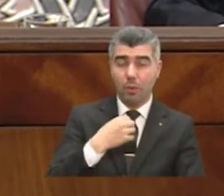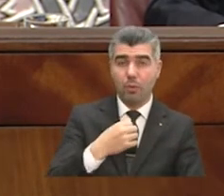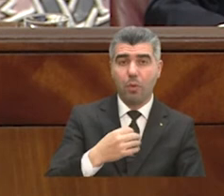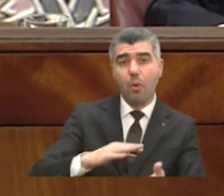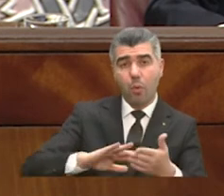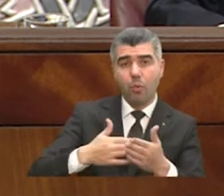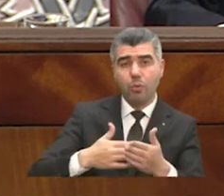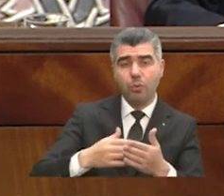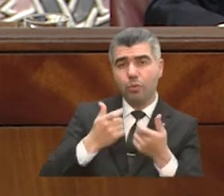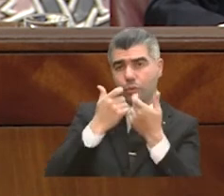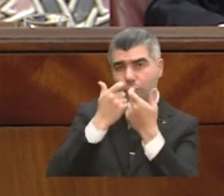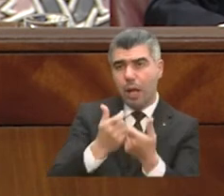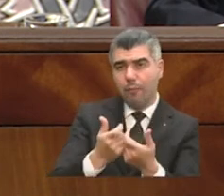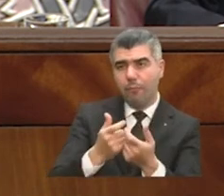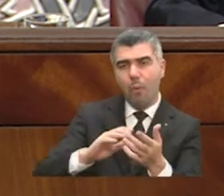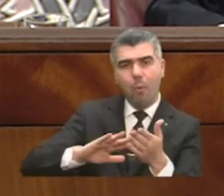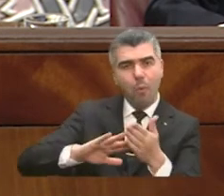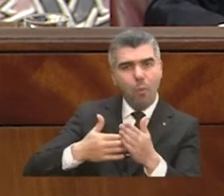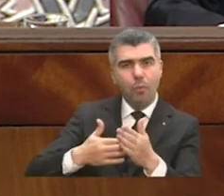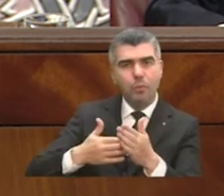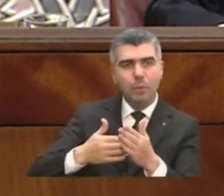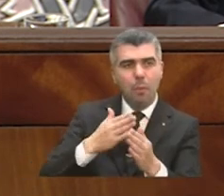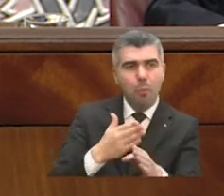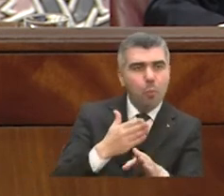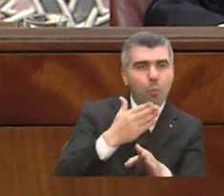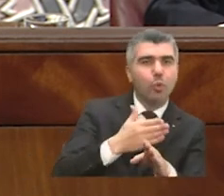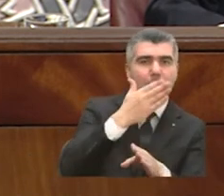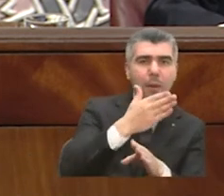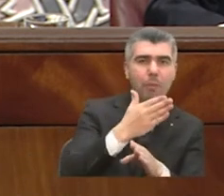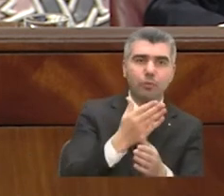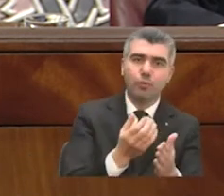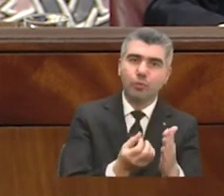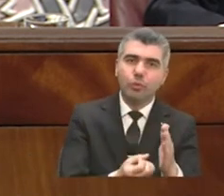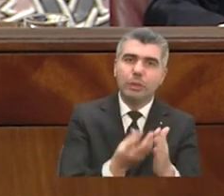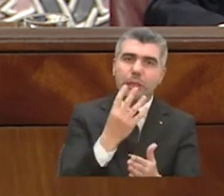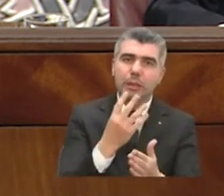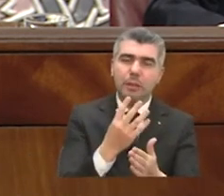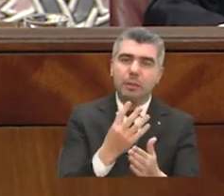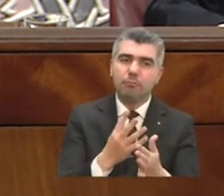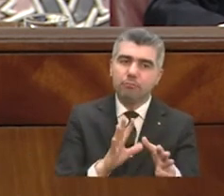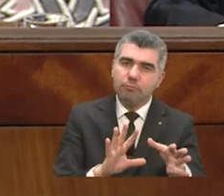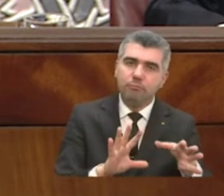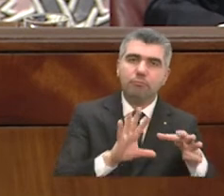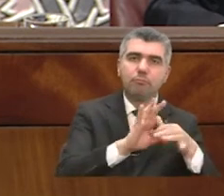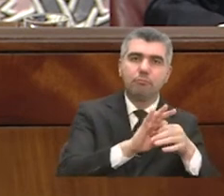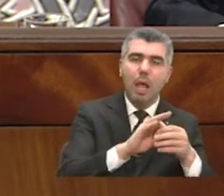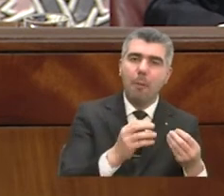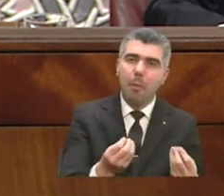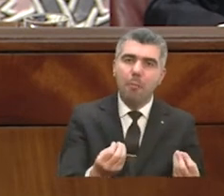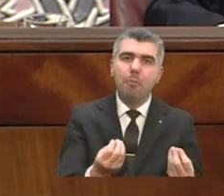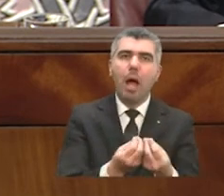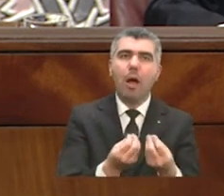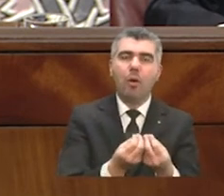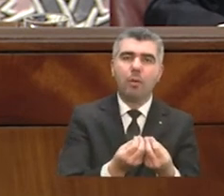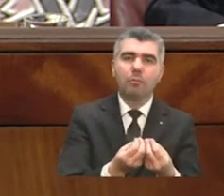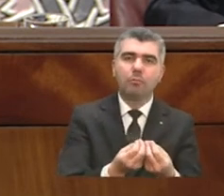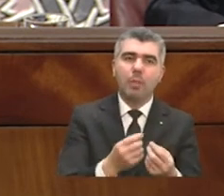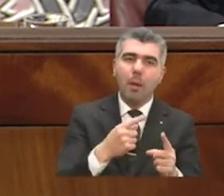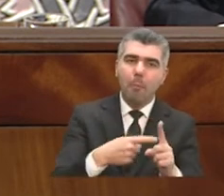qui a été construit sur plusieurs décennies, à un moment où